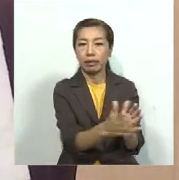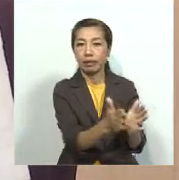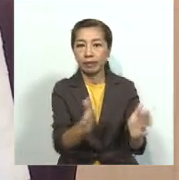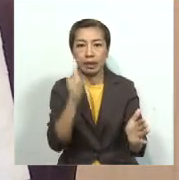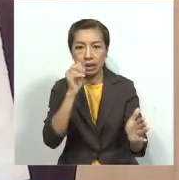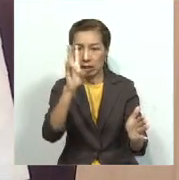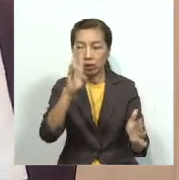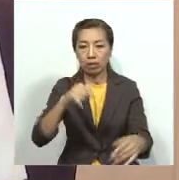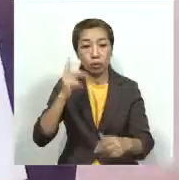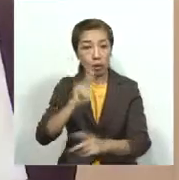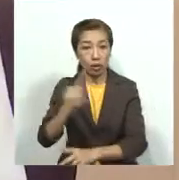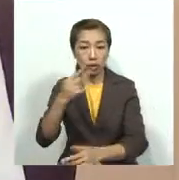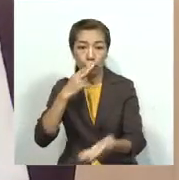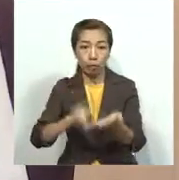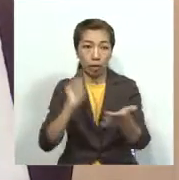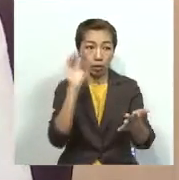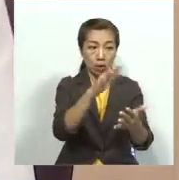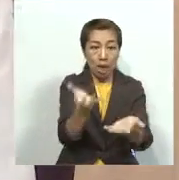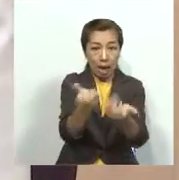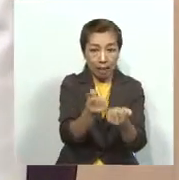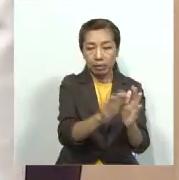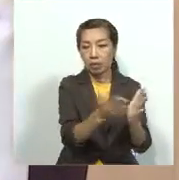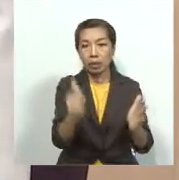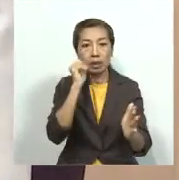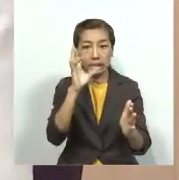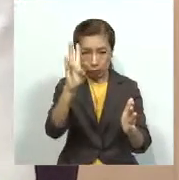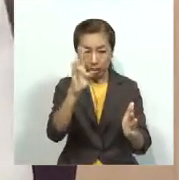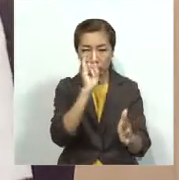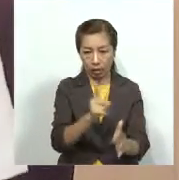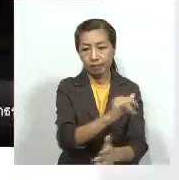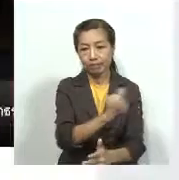แต่วันที่ได้รับหนังสือแจ้งข้อกล่าวหาครับ